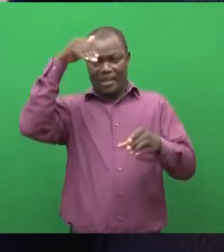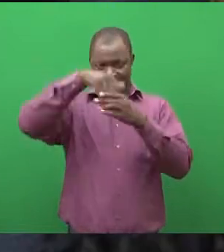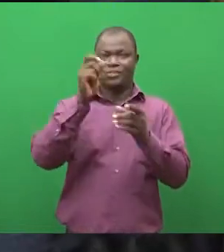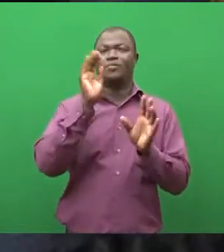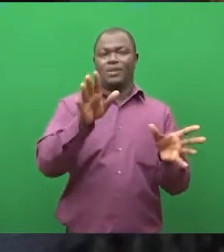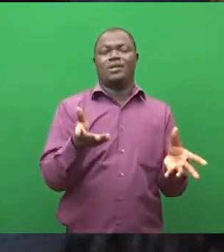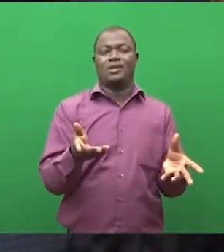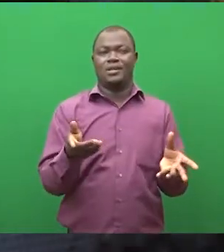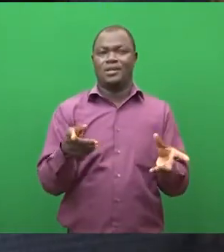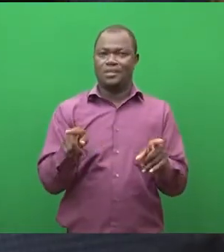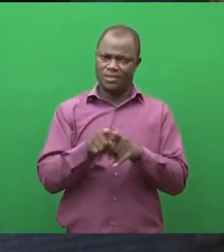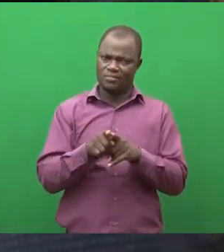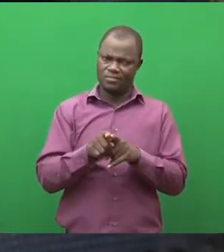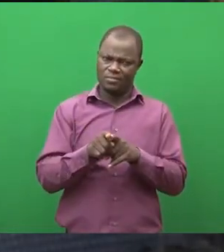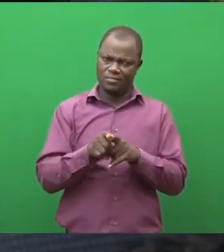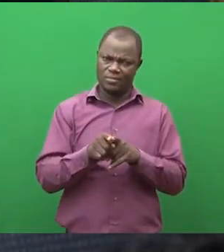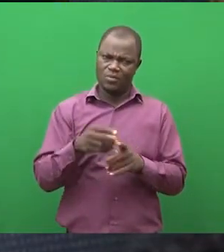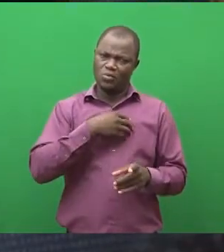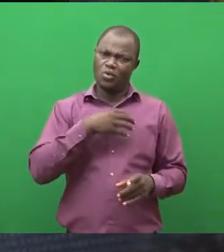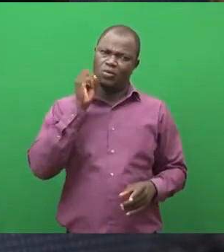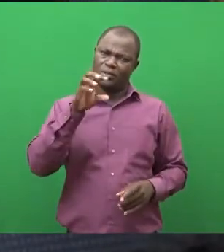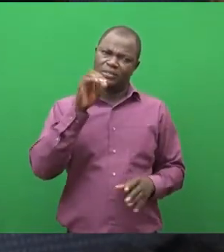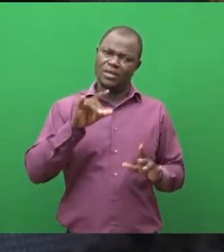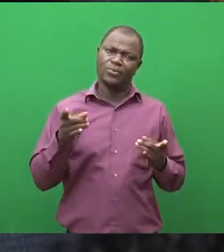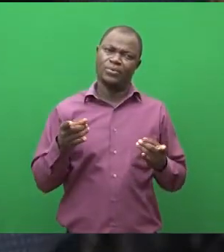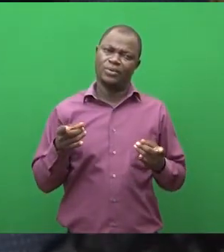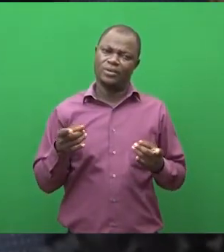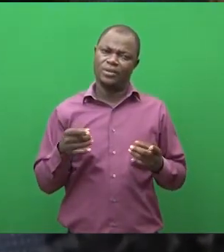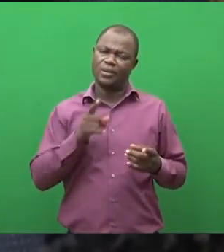Tizorwadza sei amai Chisamba kuti munhu anonorara kune